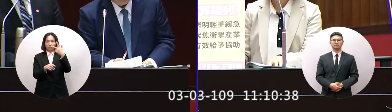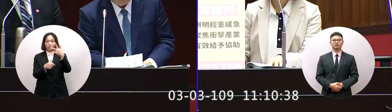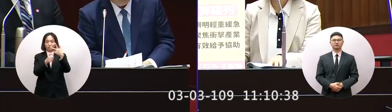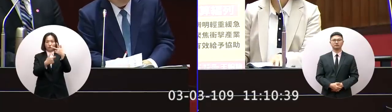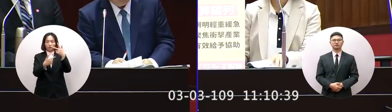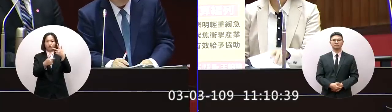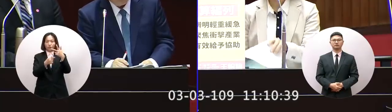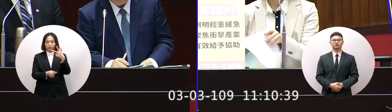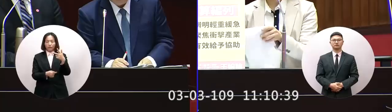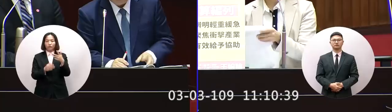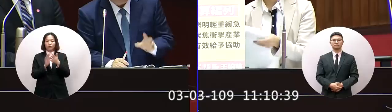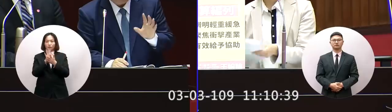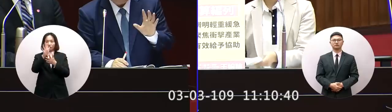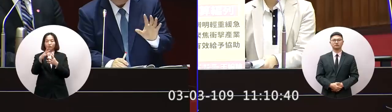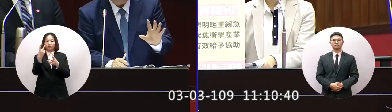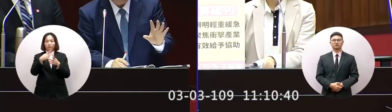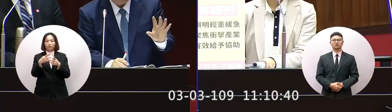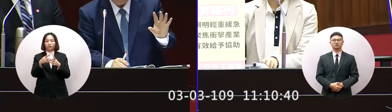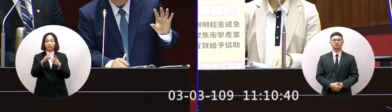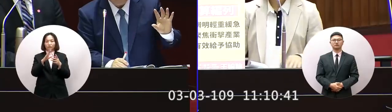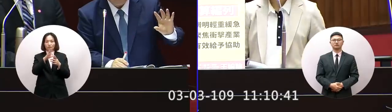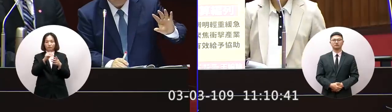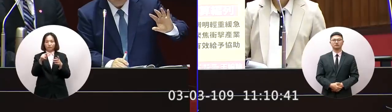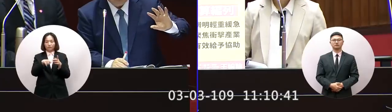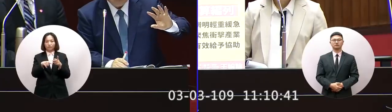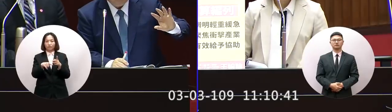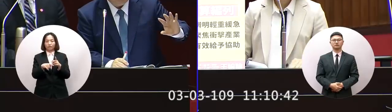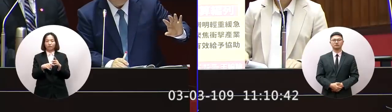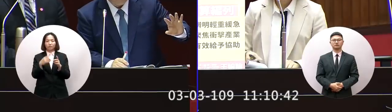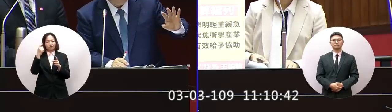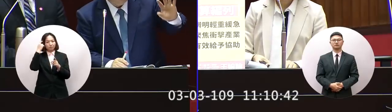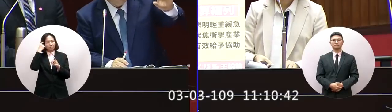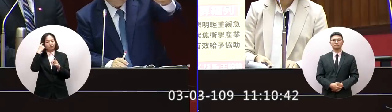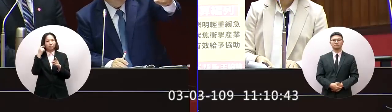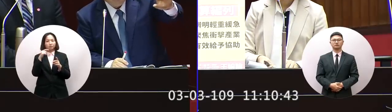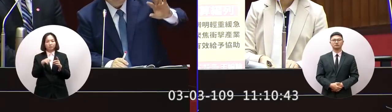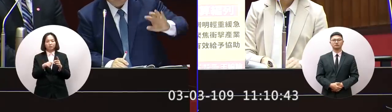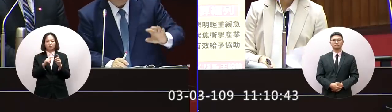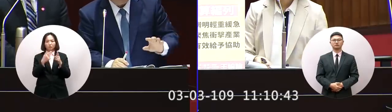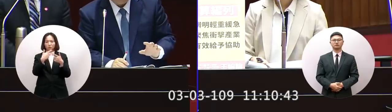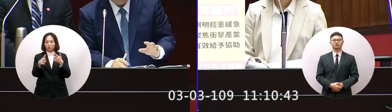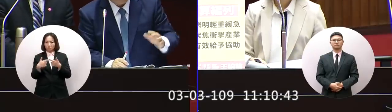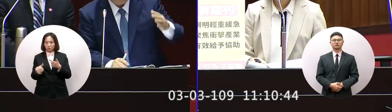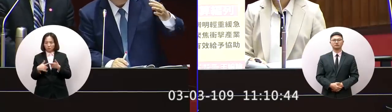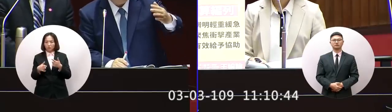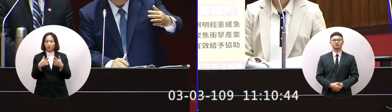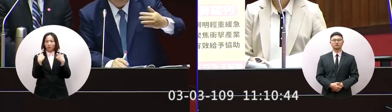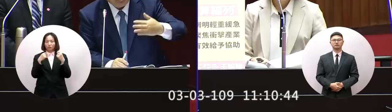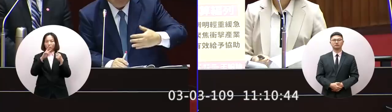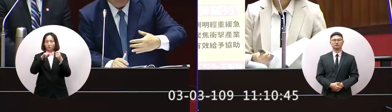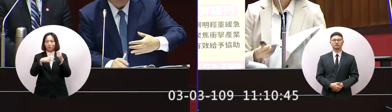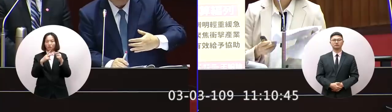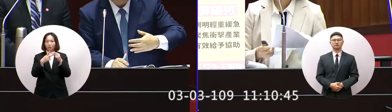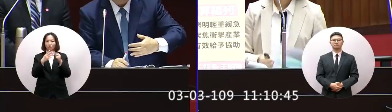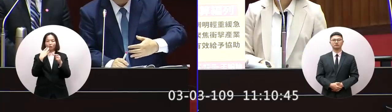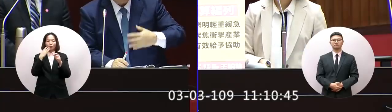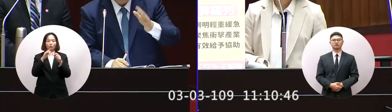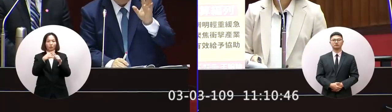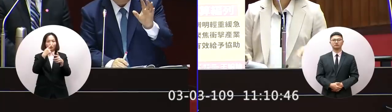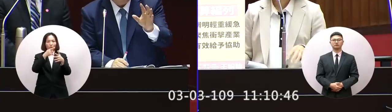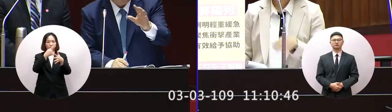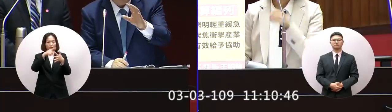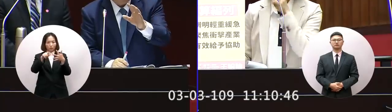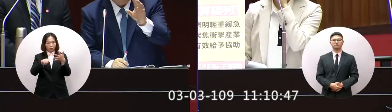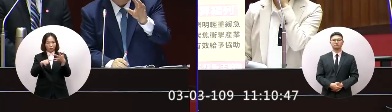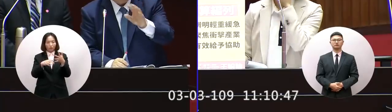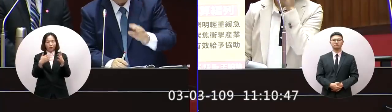756亿。那我们后来是把它做一个说，认为说不符合这个原则，或者它有优先顺序的，